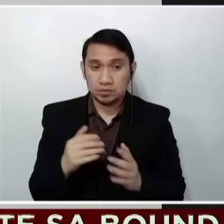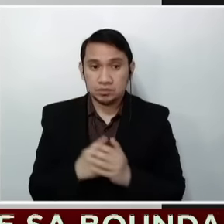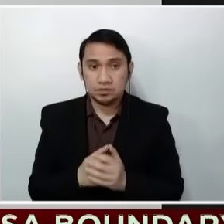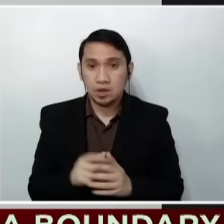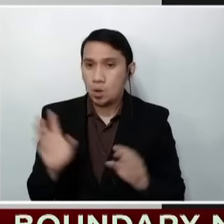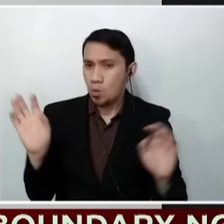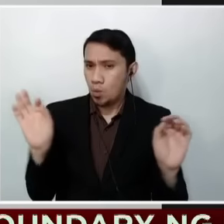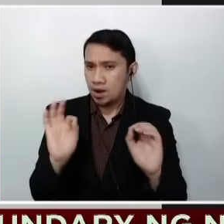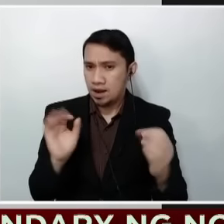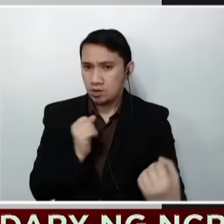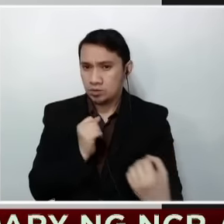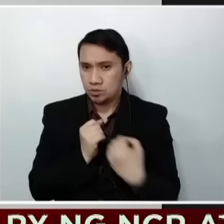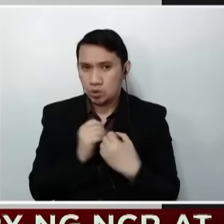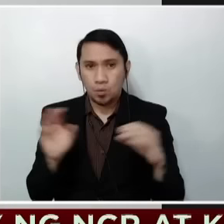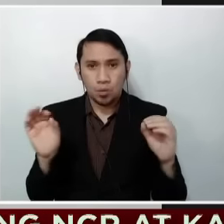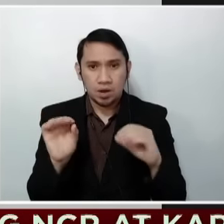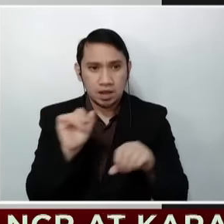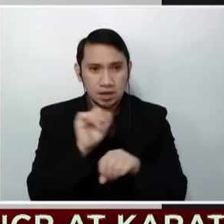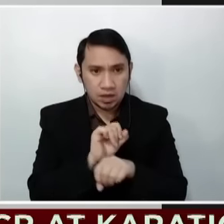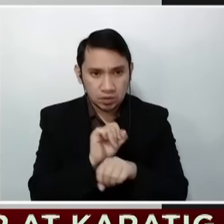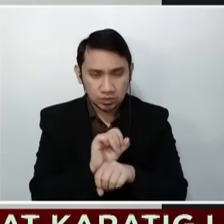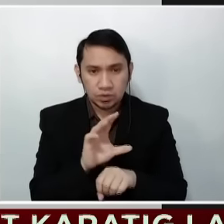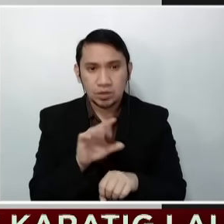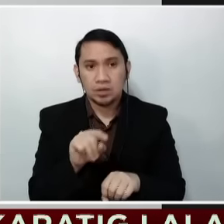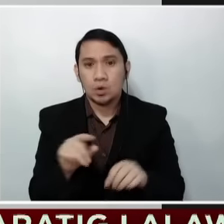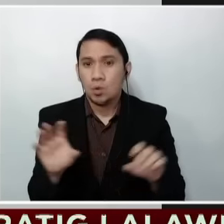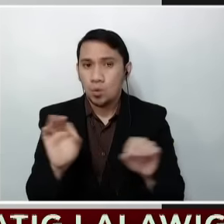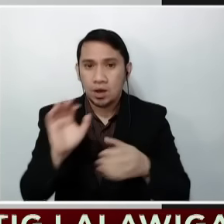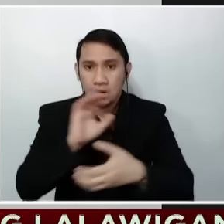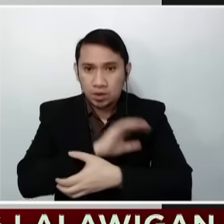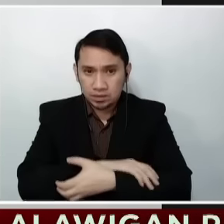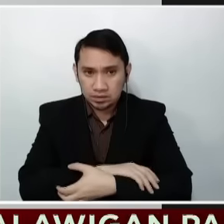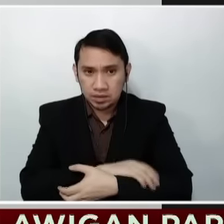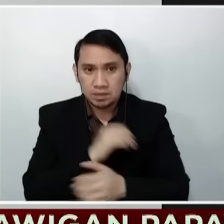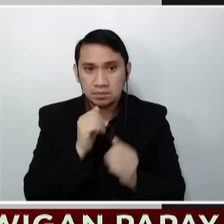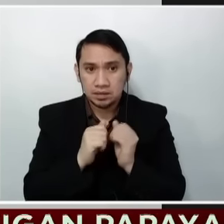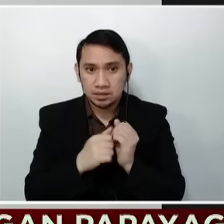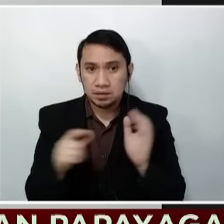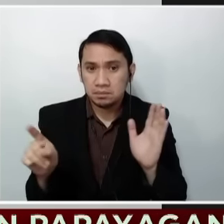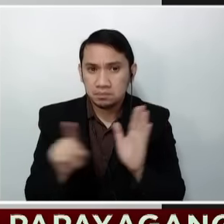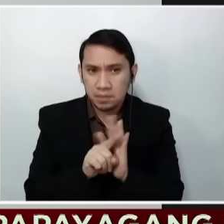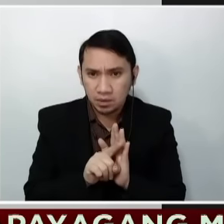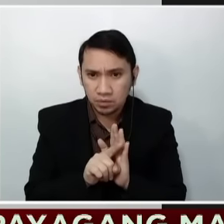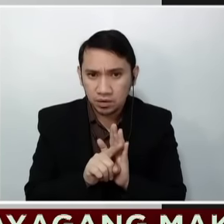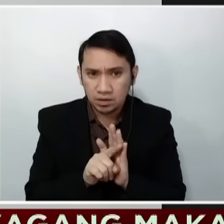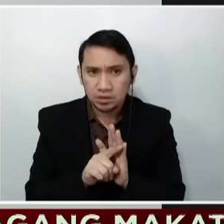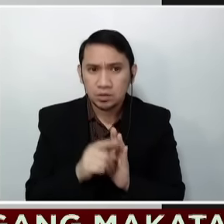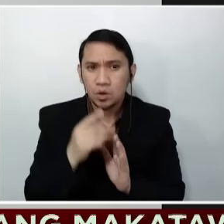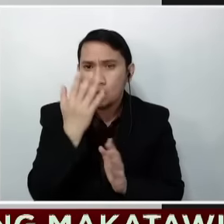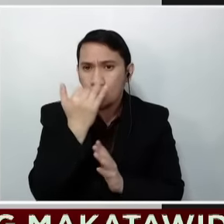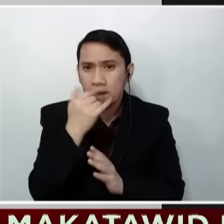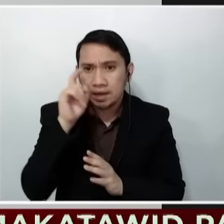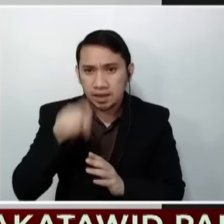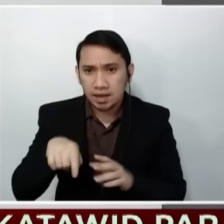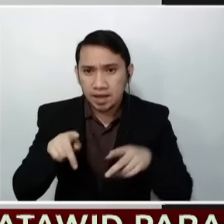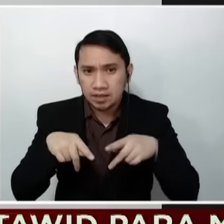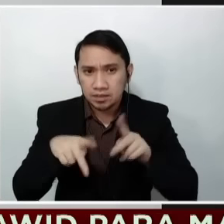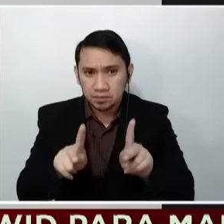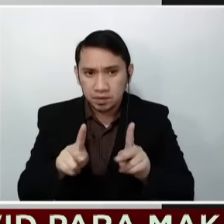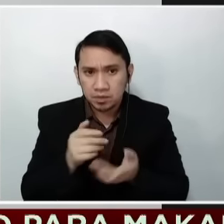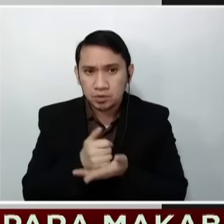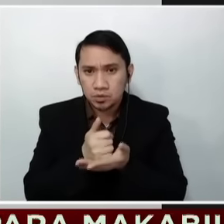ayuda at hanap buhay, pati bayanihan ipagbabawal. Bakit kailangan ng permit para tumulong sa